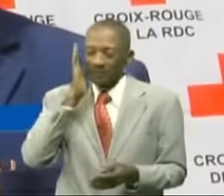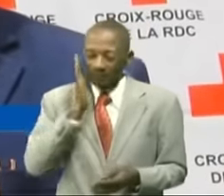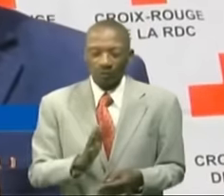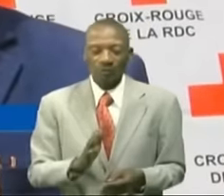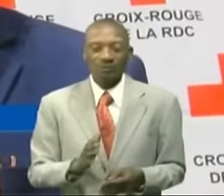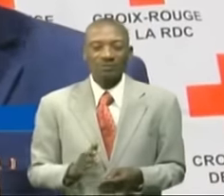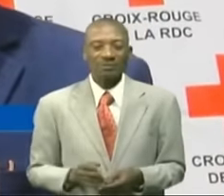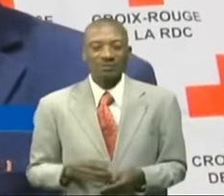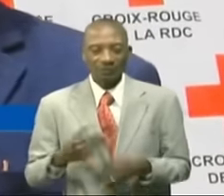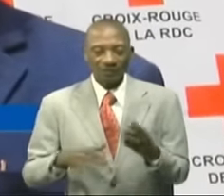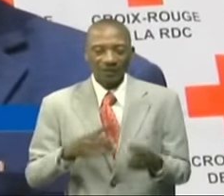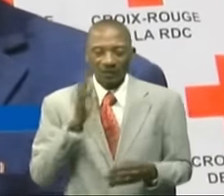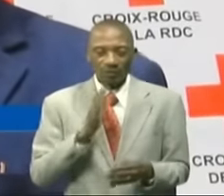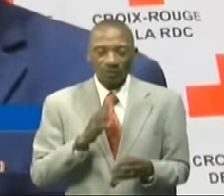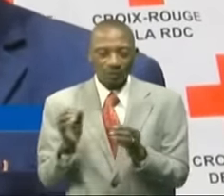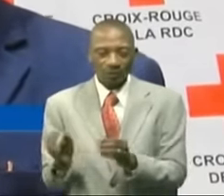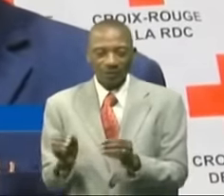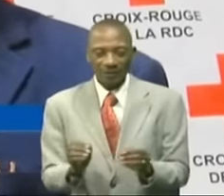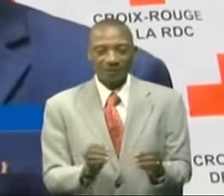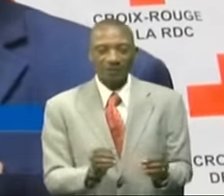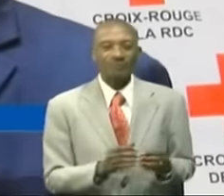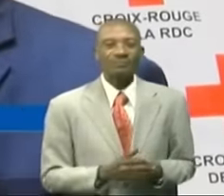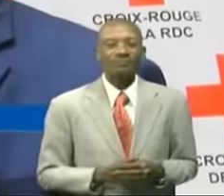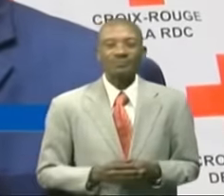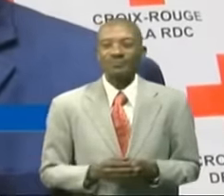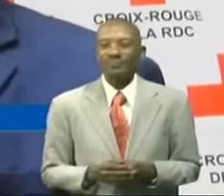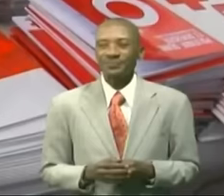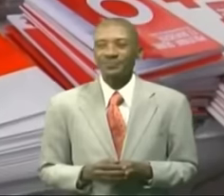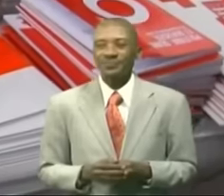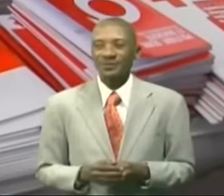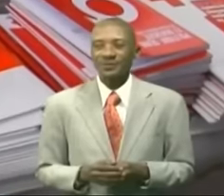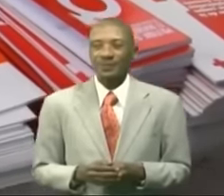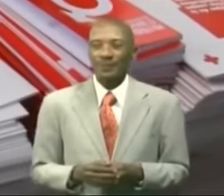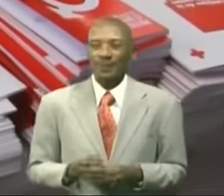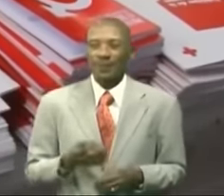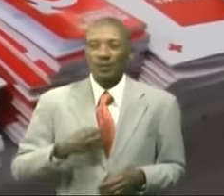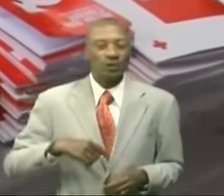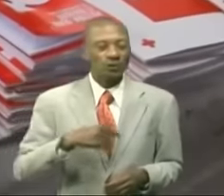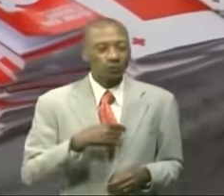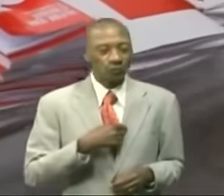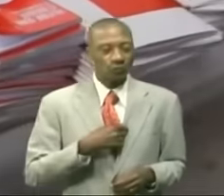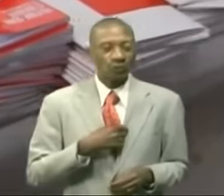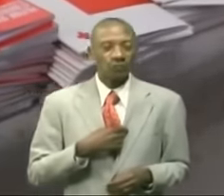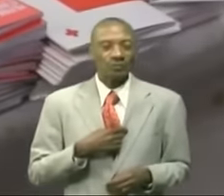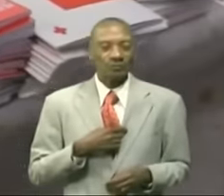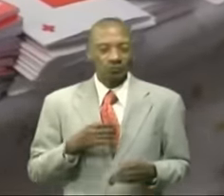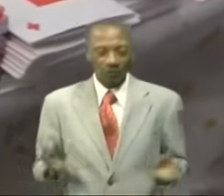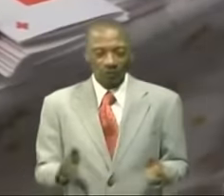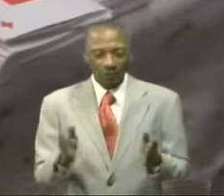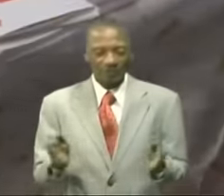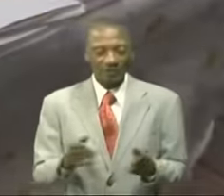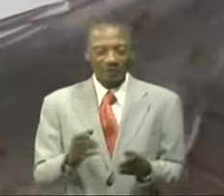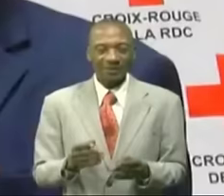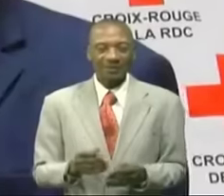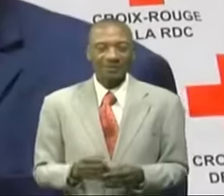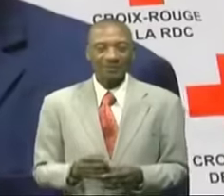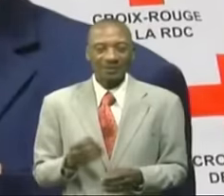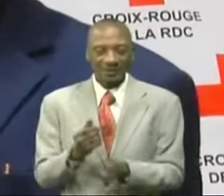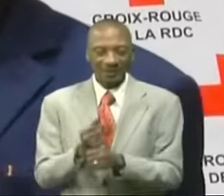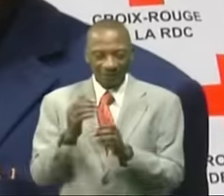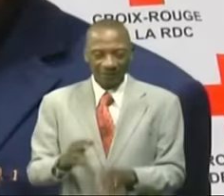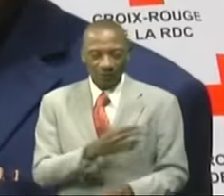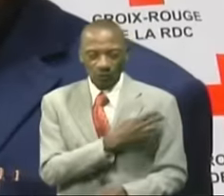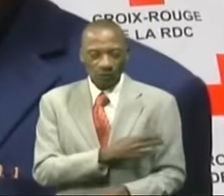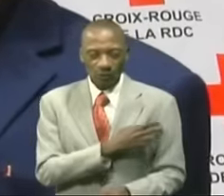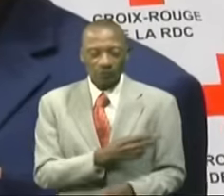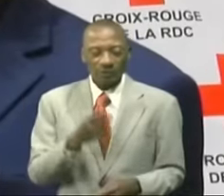l'innovation pour gérer, par exemple, la distribution de vivres aux victimes. On doit respecter les principes des communautés. On